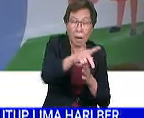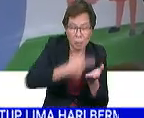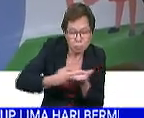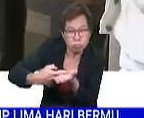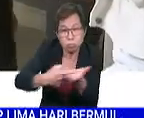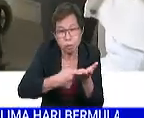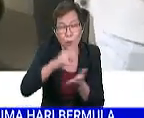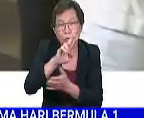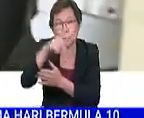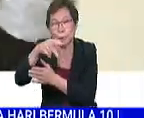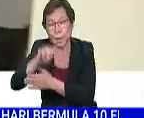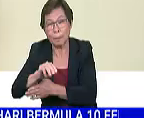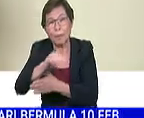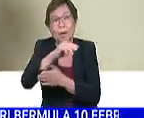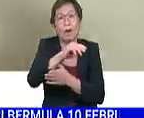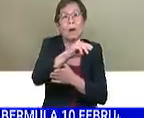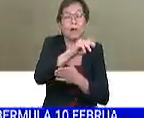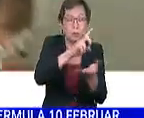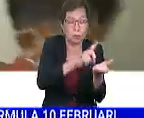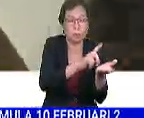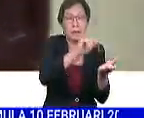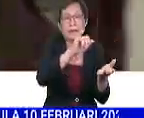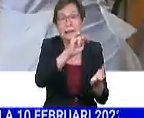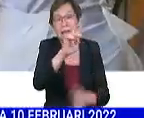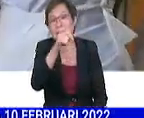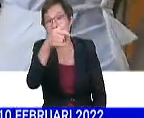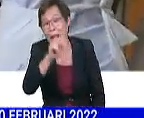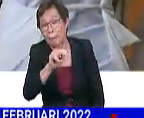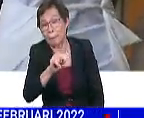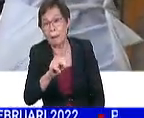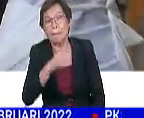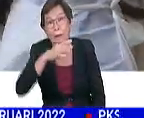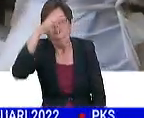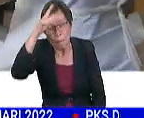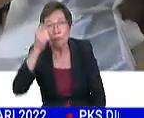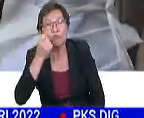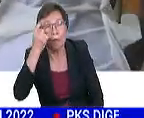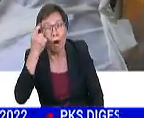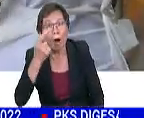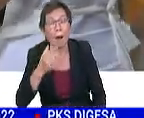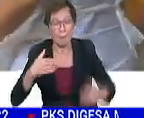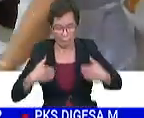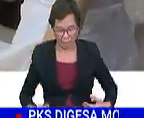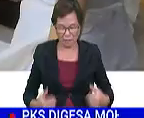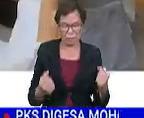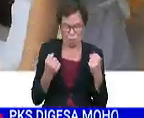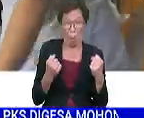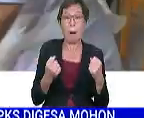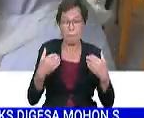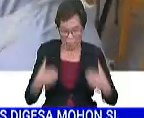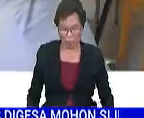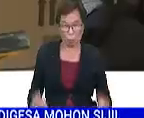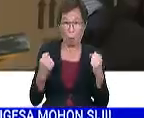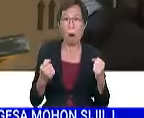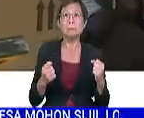UPM Profesor Mad Dr Intan Hakimah Ismail berkata fahaman ibuap bahawa antibodi anak kecil masih kuat sebenarnya